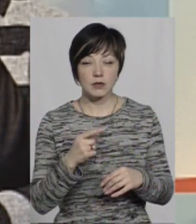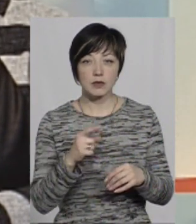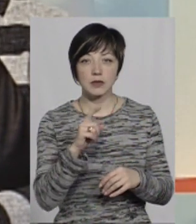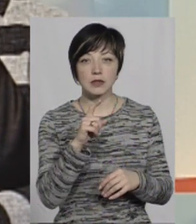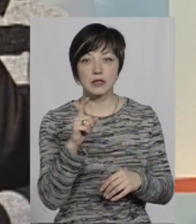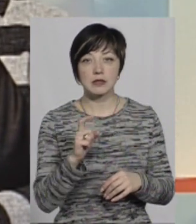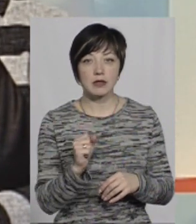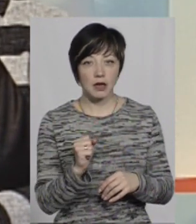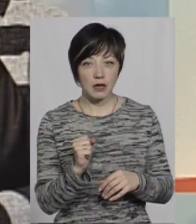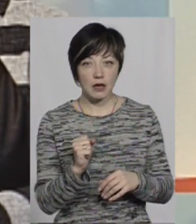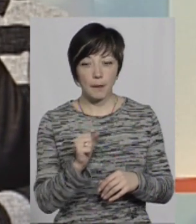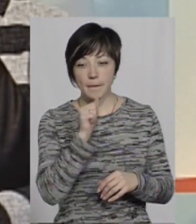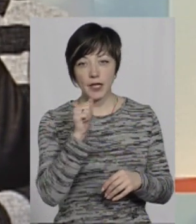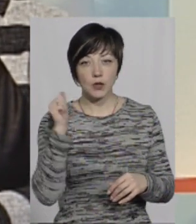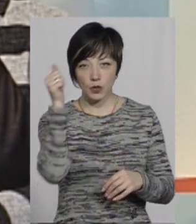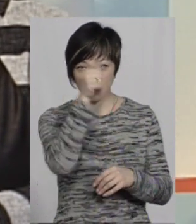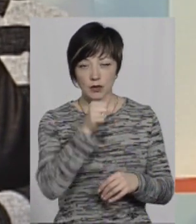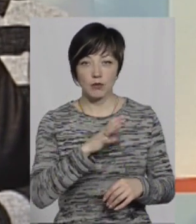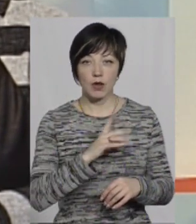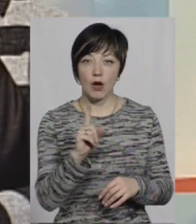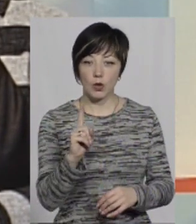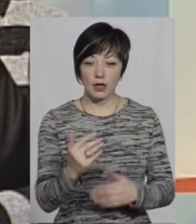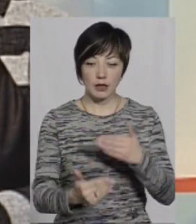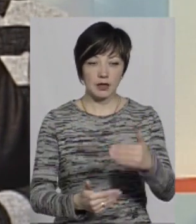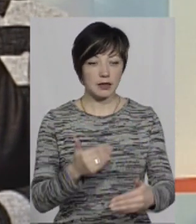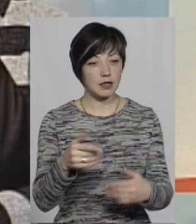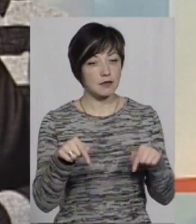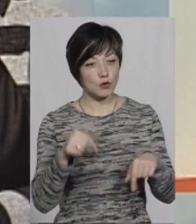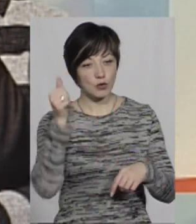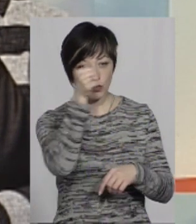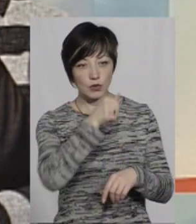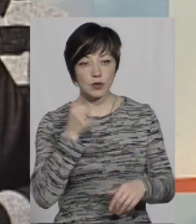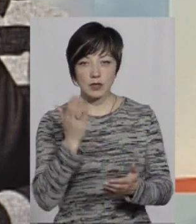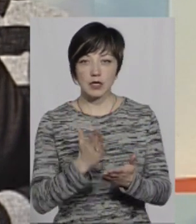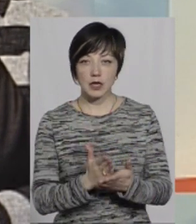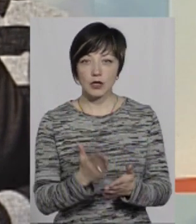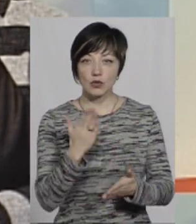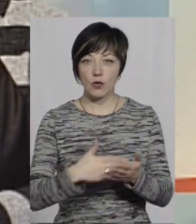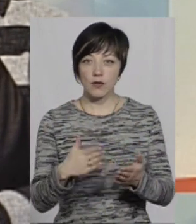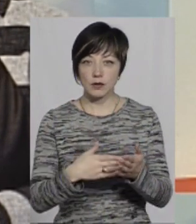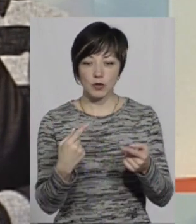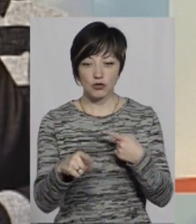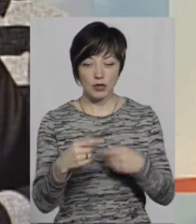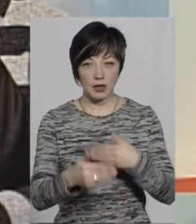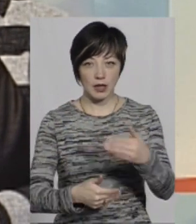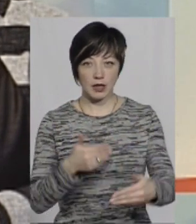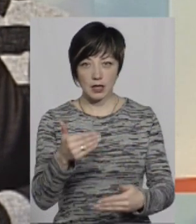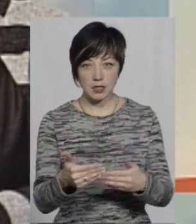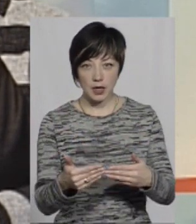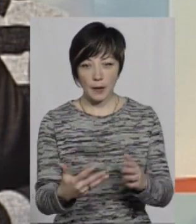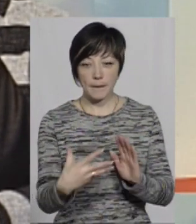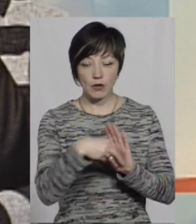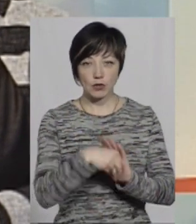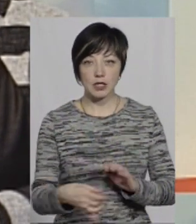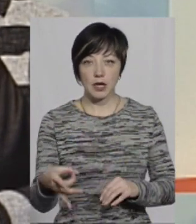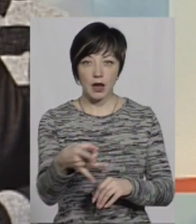за, ну, за минулий рік, там була одна тенденція. В цьому році спостерігається зовсім друга тенденція. Тобто